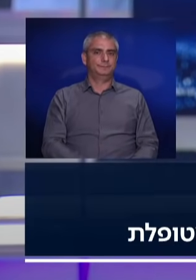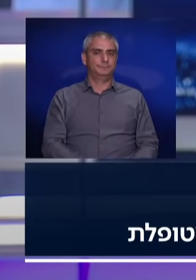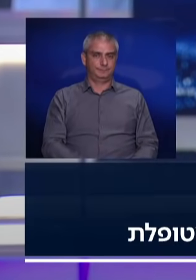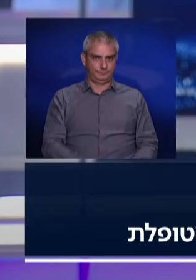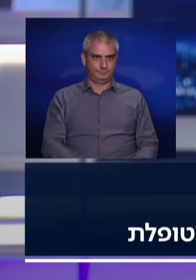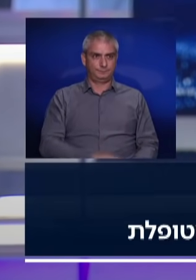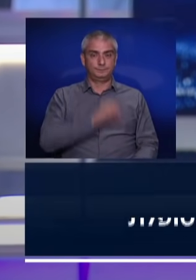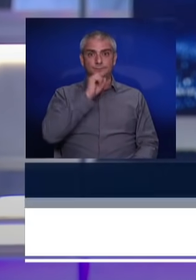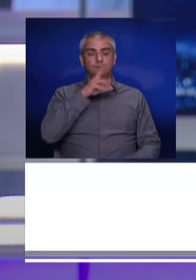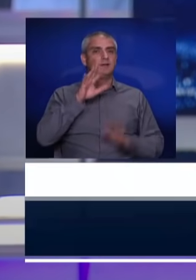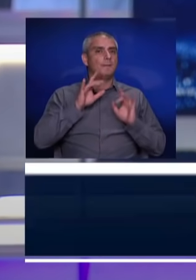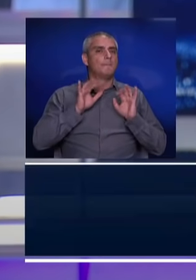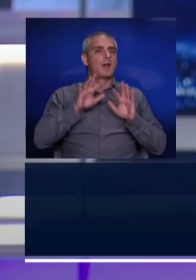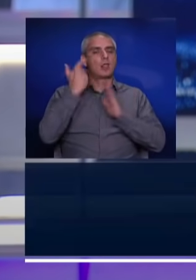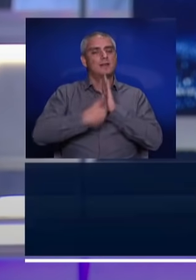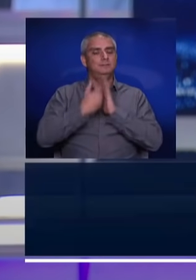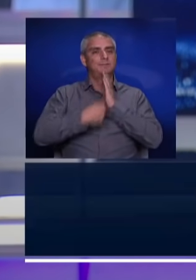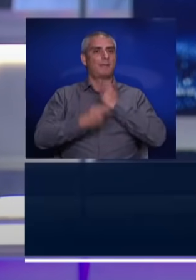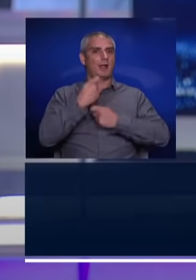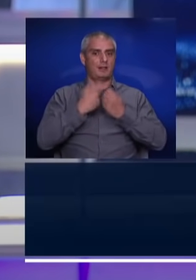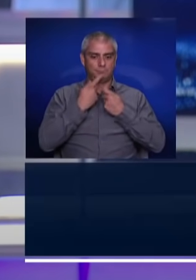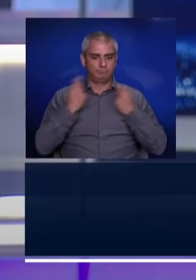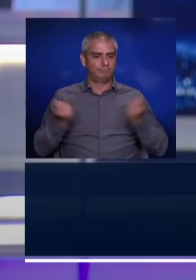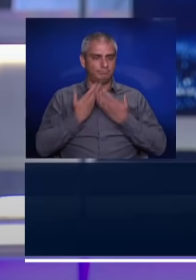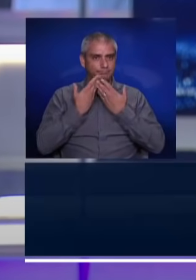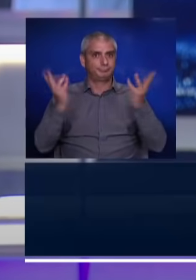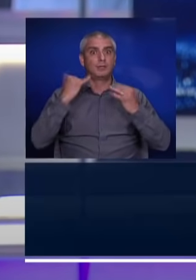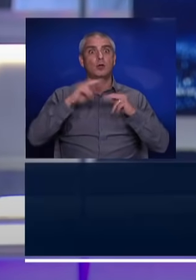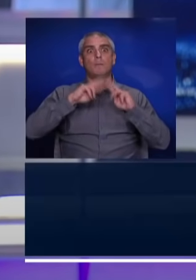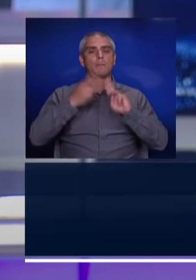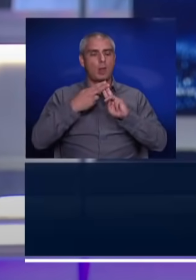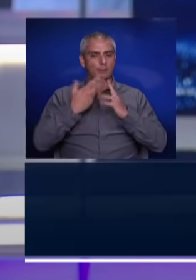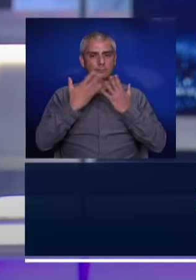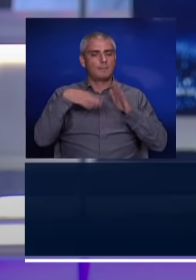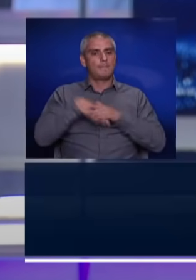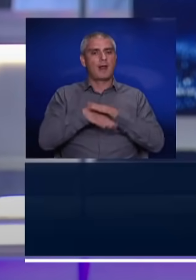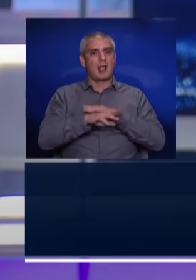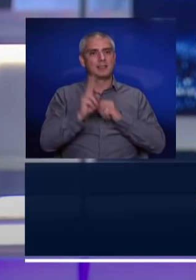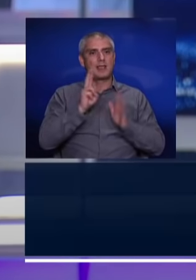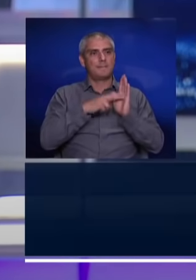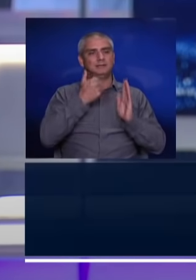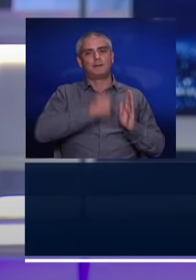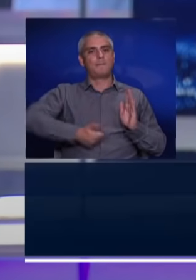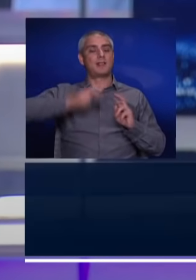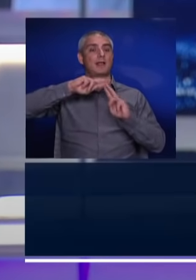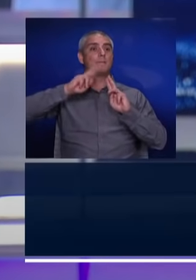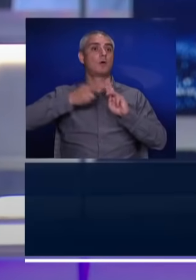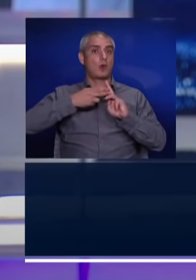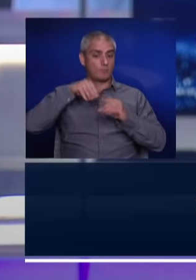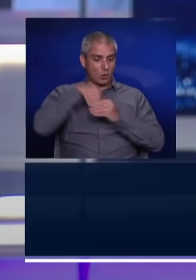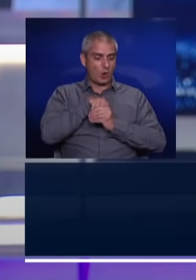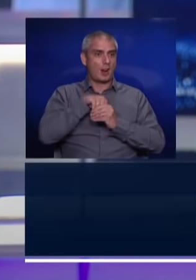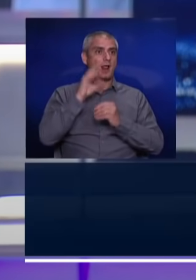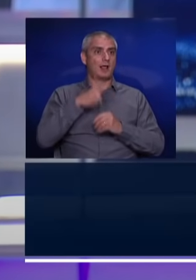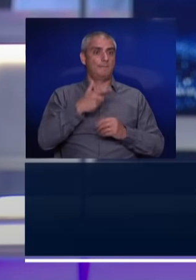הדלפה של מיליוני מסמכים כלכליים שמתפרסמת היום בכל העולם חושפת את מקלטי המס של מנהיגים מרחבי העולם, בהם גם